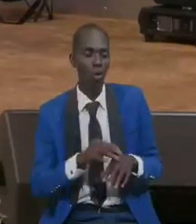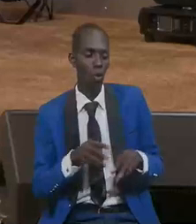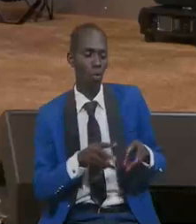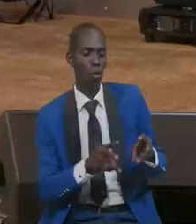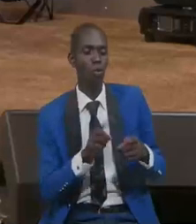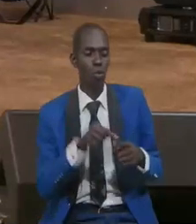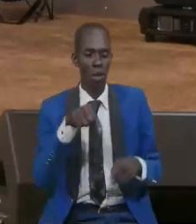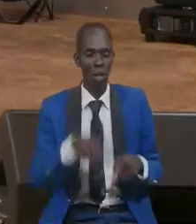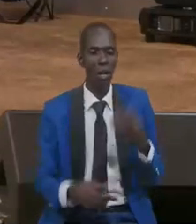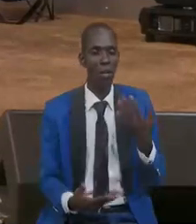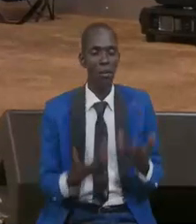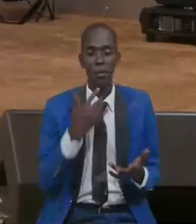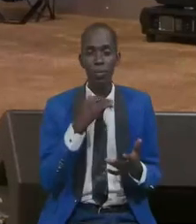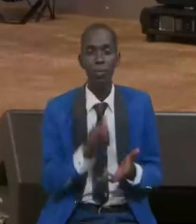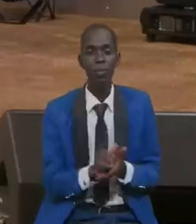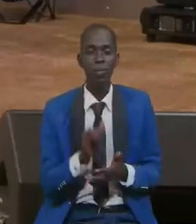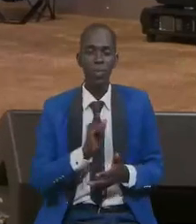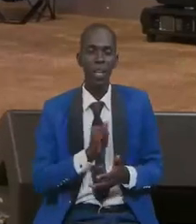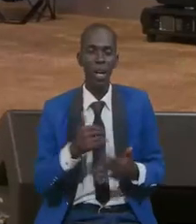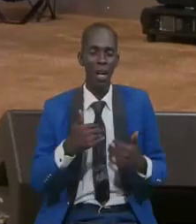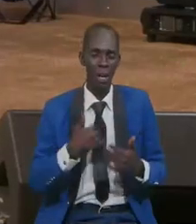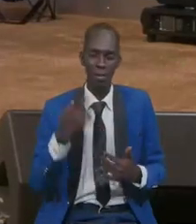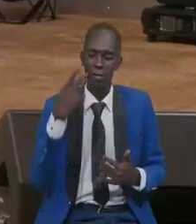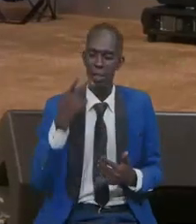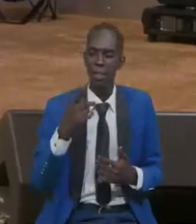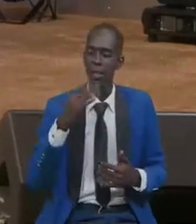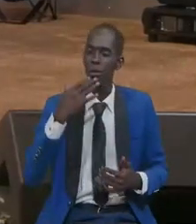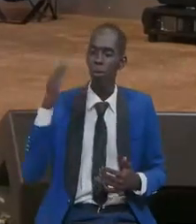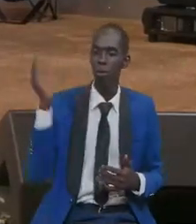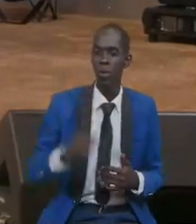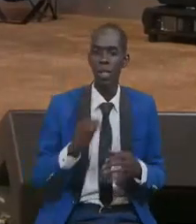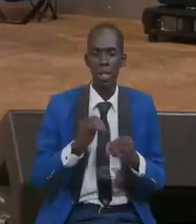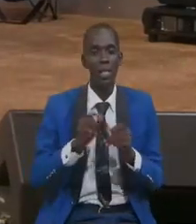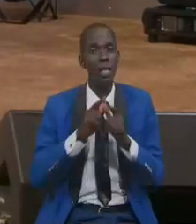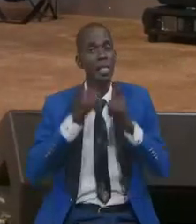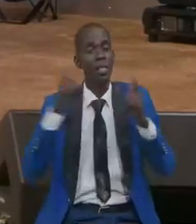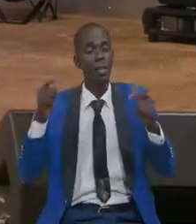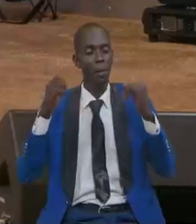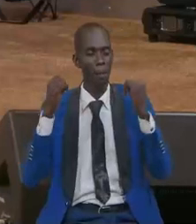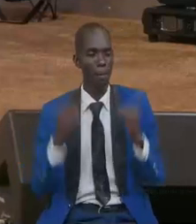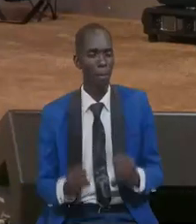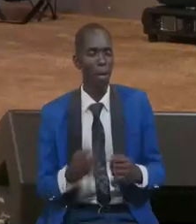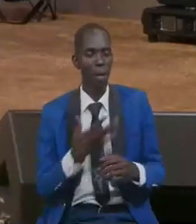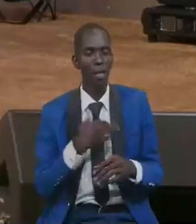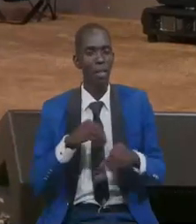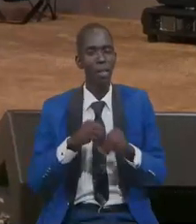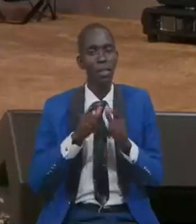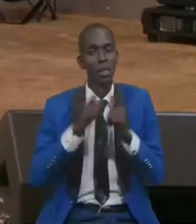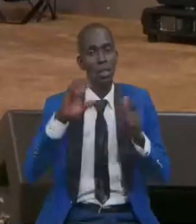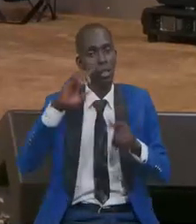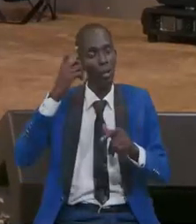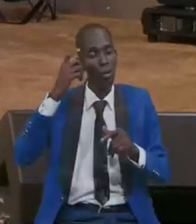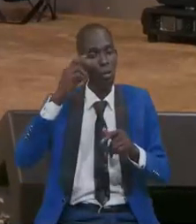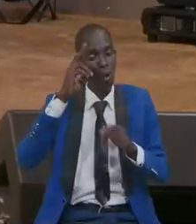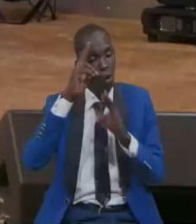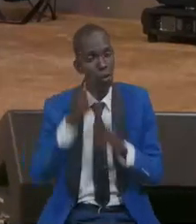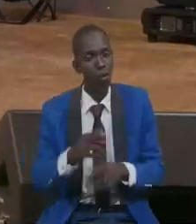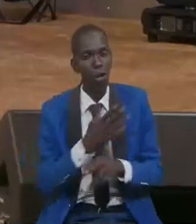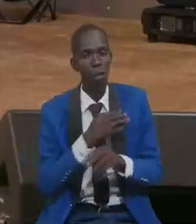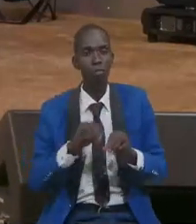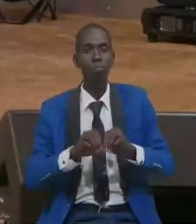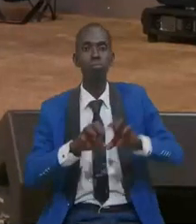J'ai vu le méchant dans sa grandeur, dans sa grande puissance, s'étendant comme un arbre verdoyant.